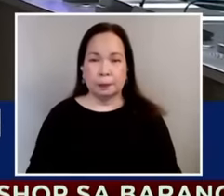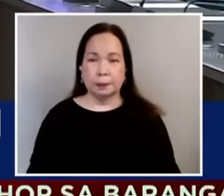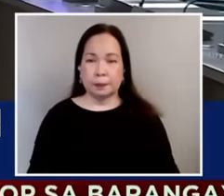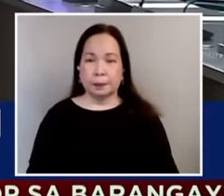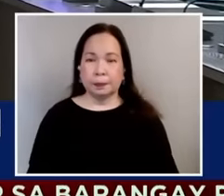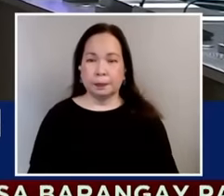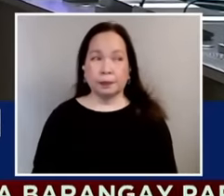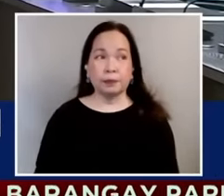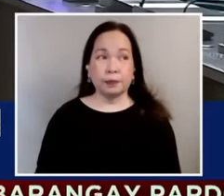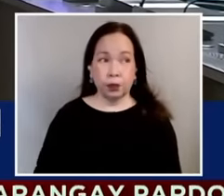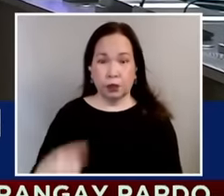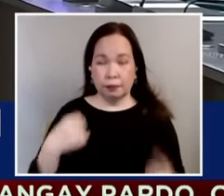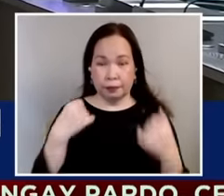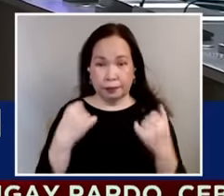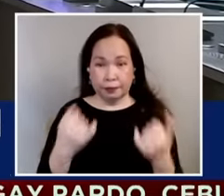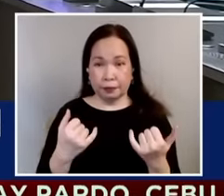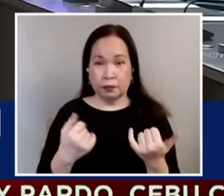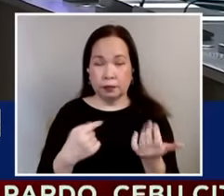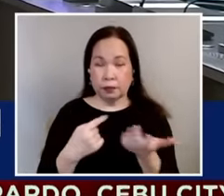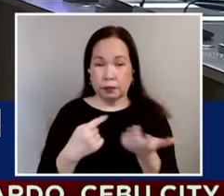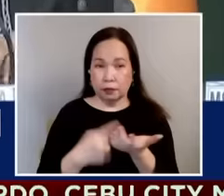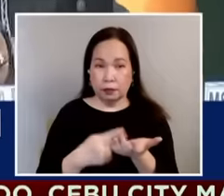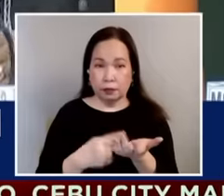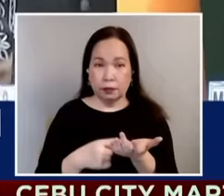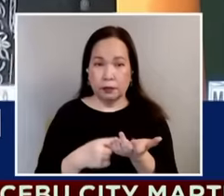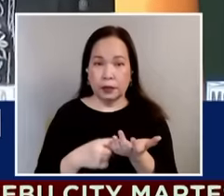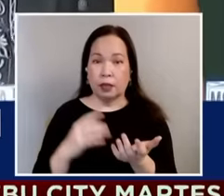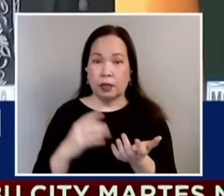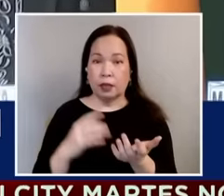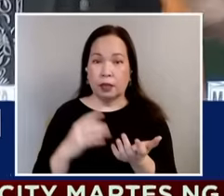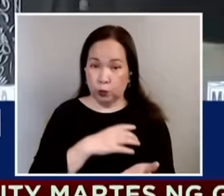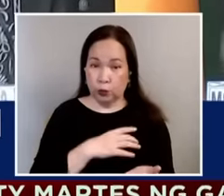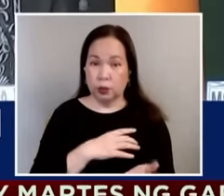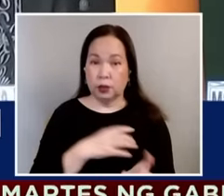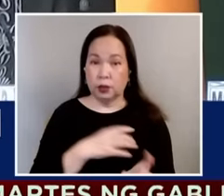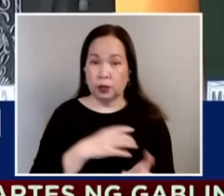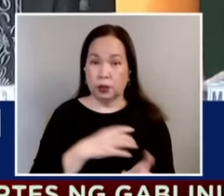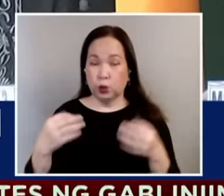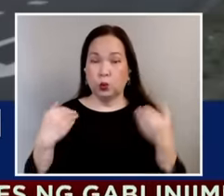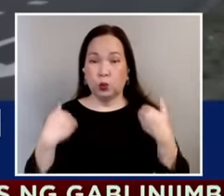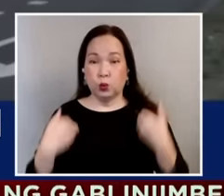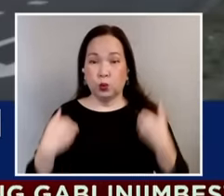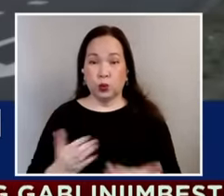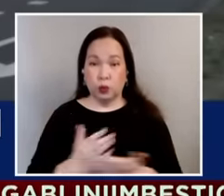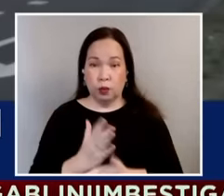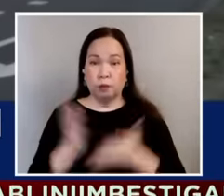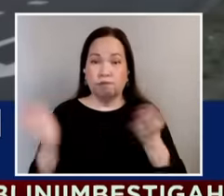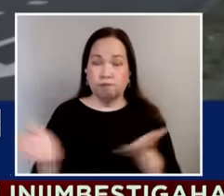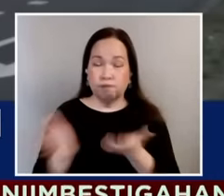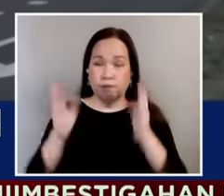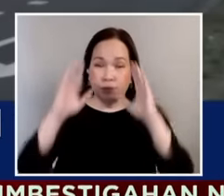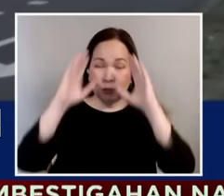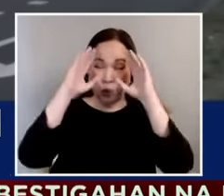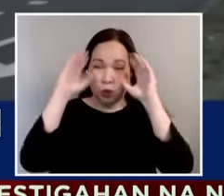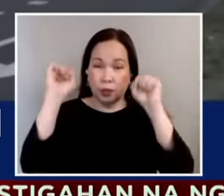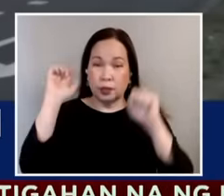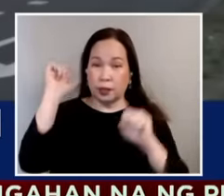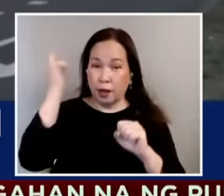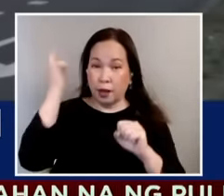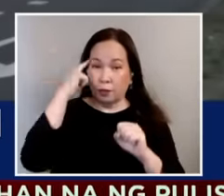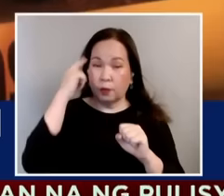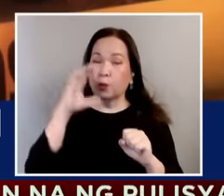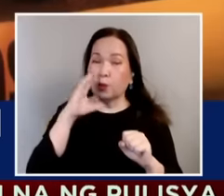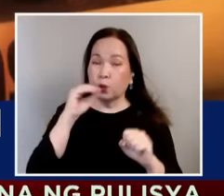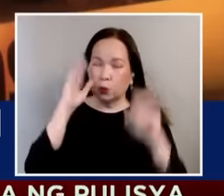Sinimulang talakayin ng House Committees on Justice at Human Rights ang mga resolusyong humihikayat sa Marcos administration na makipagtulungan sa imbestigasyon ng